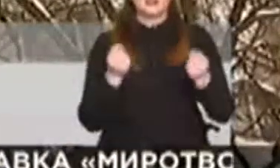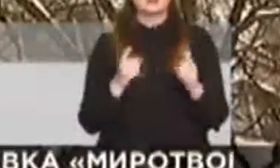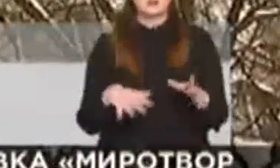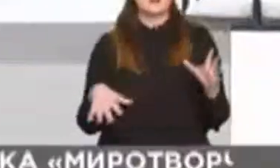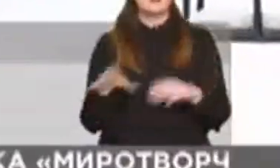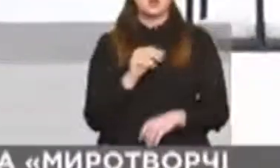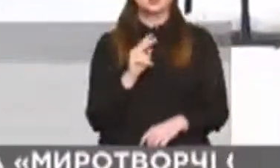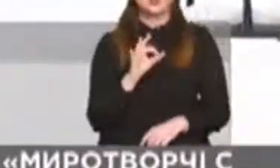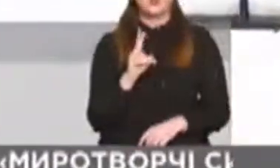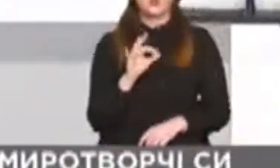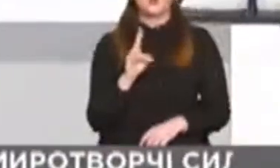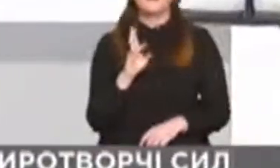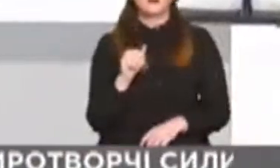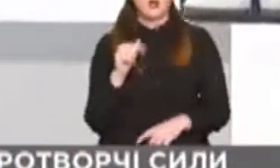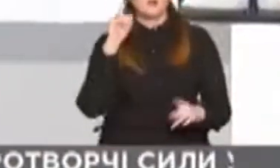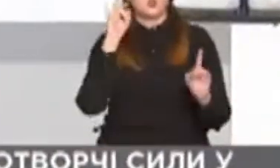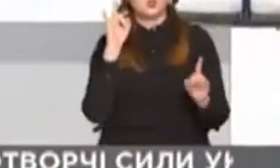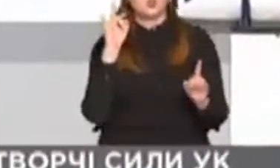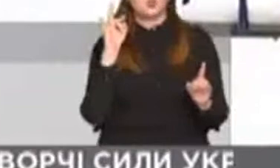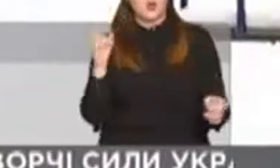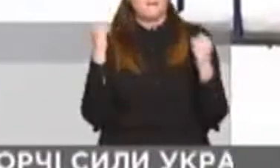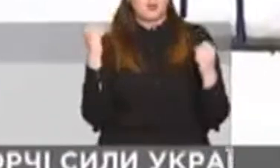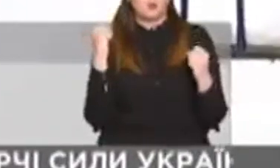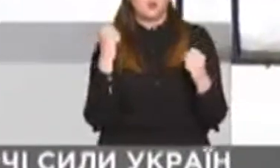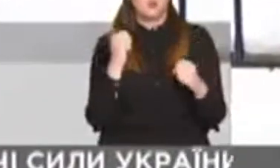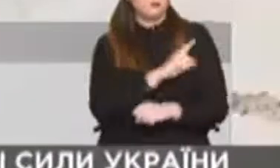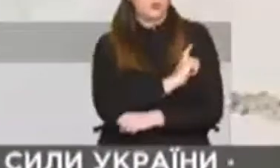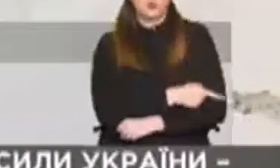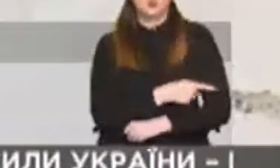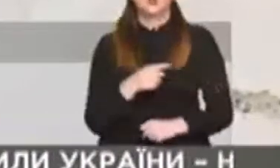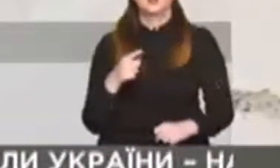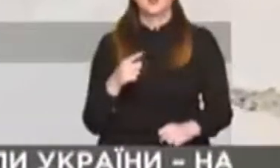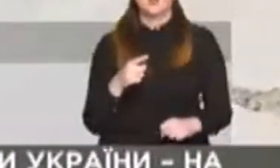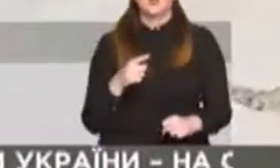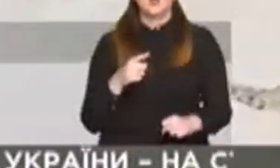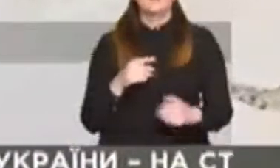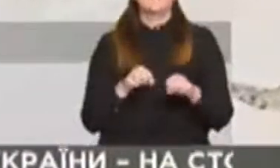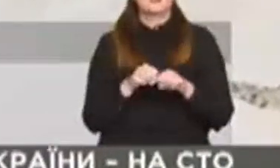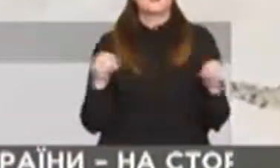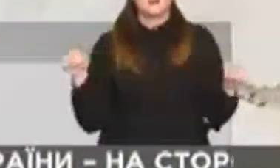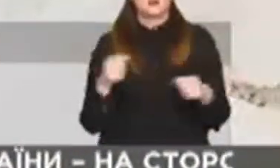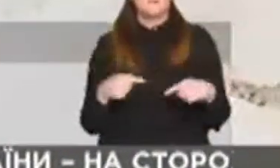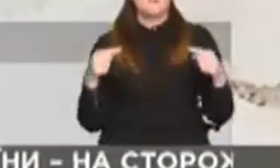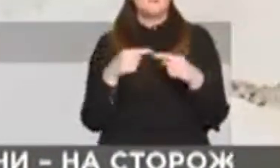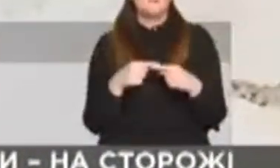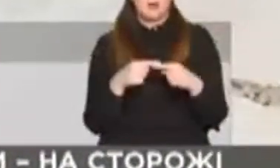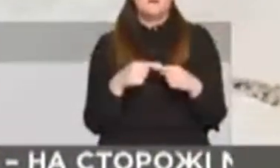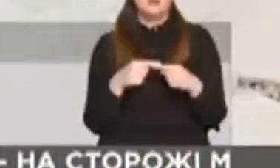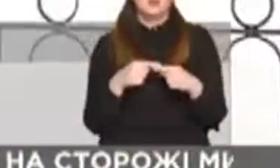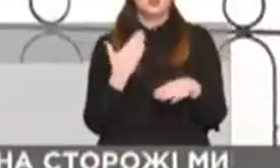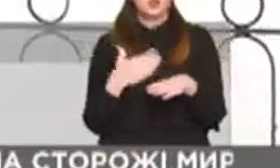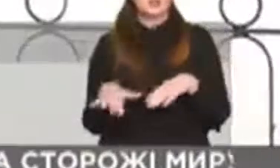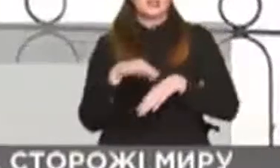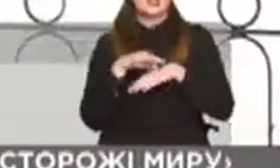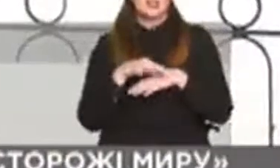Насправді вся Чоколівка почула цей вибух. Він був досить потужним. Від вибуху чоловіка з певної частини тіла просто